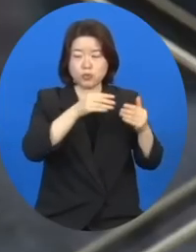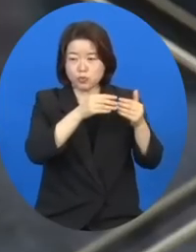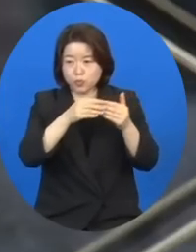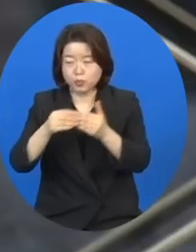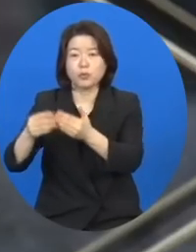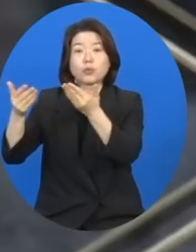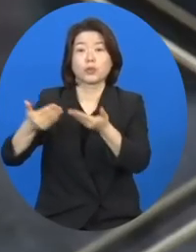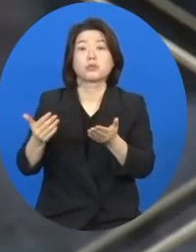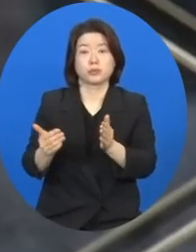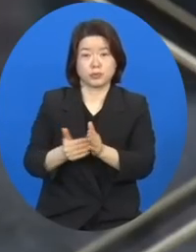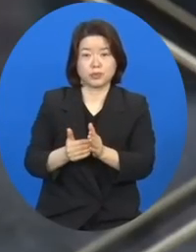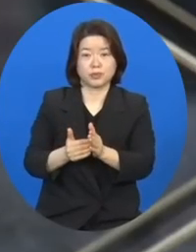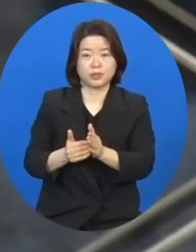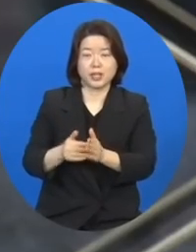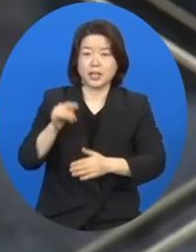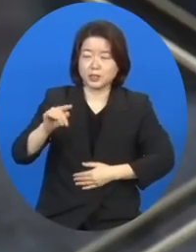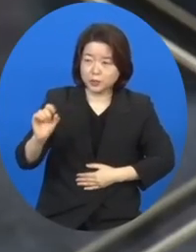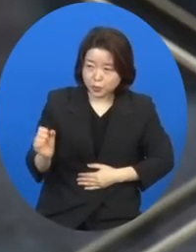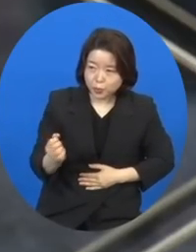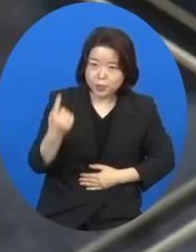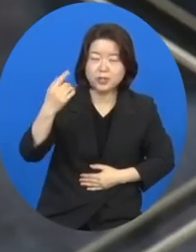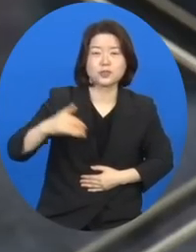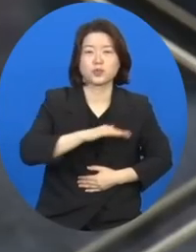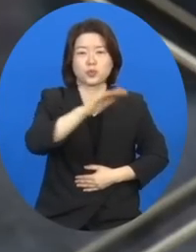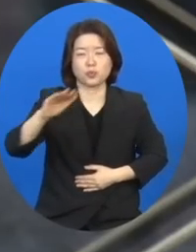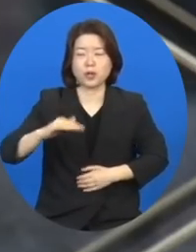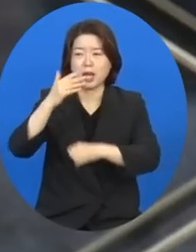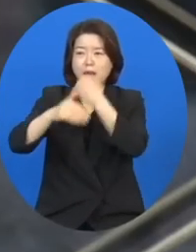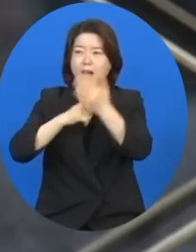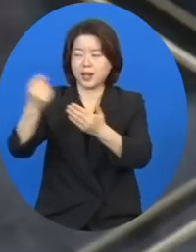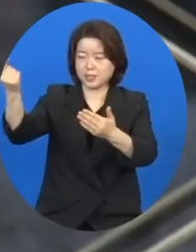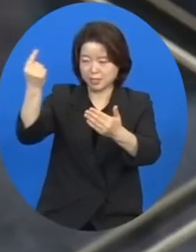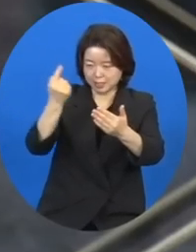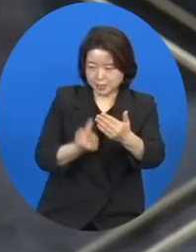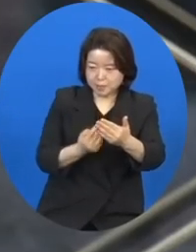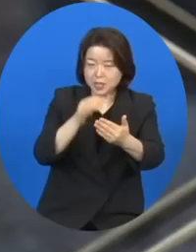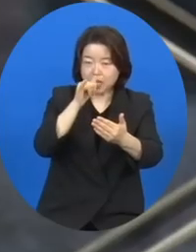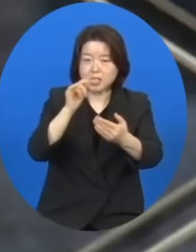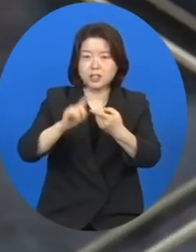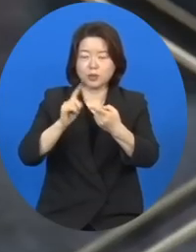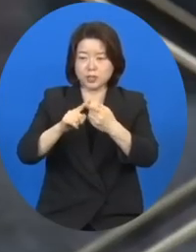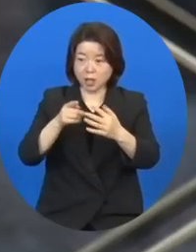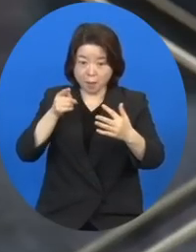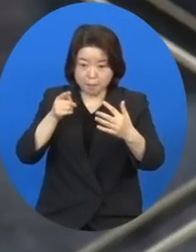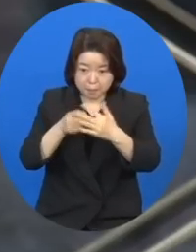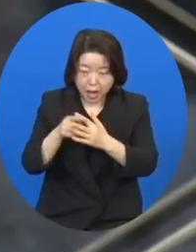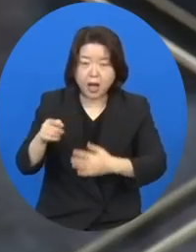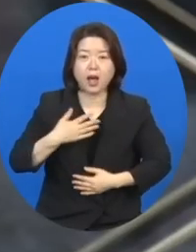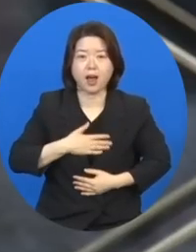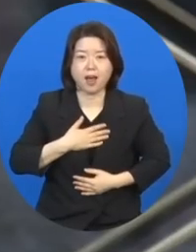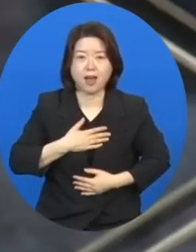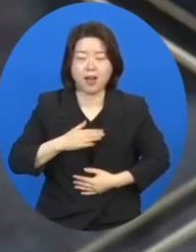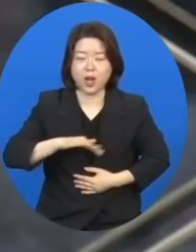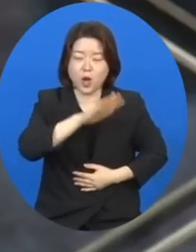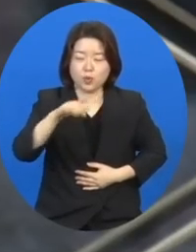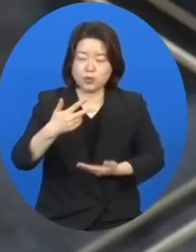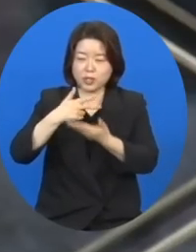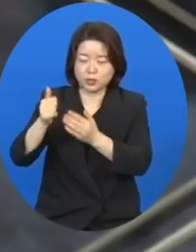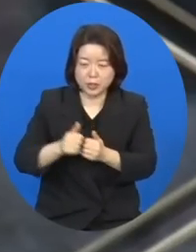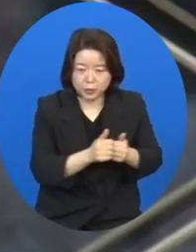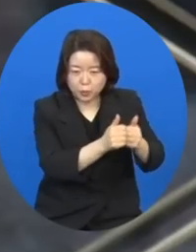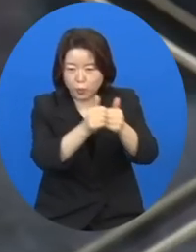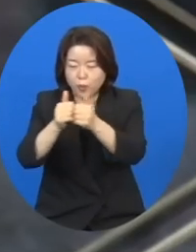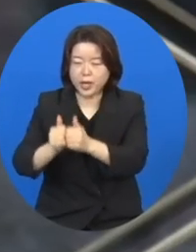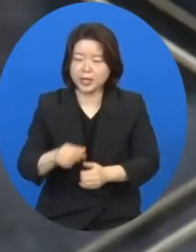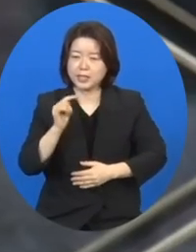주셨어요. 그러므로써 우리 가운데 하나님의 임재가 있다는 것을 알게 되어지고, 우리가 주님과 동행하는 것이 가장 큰